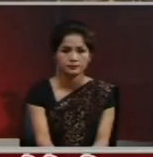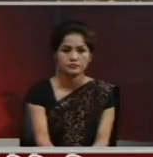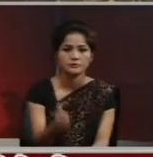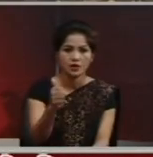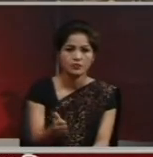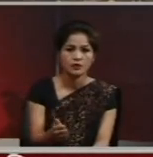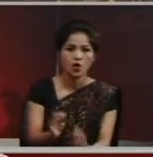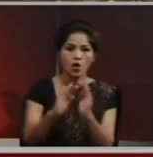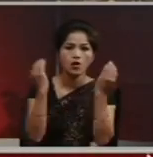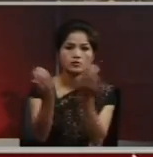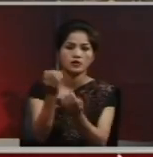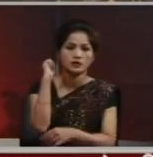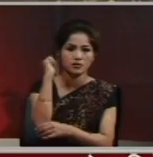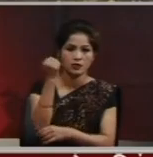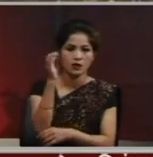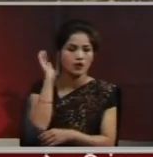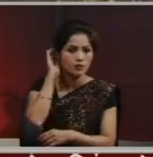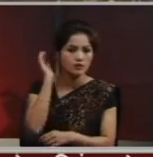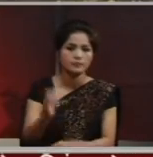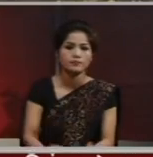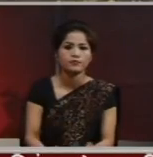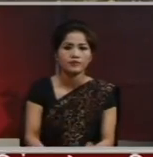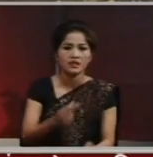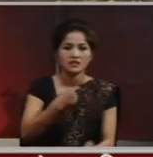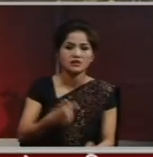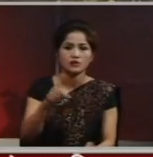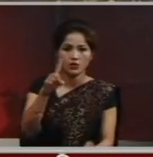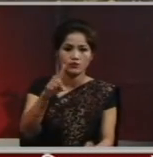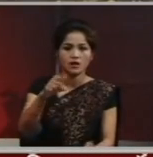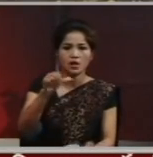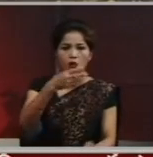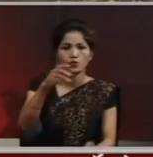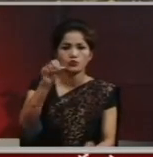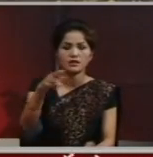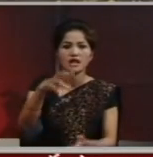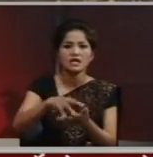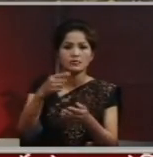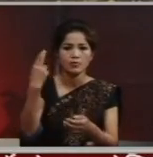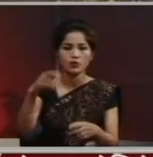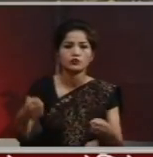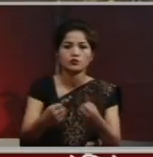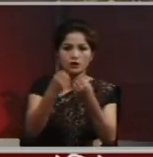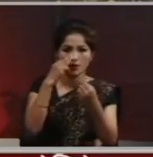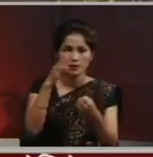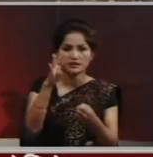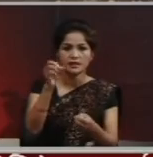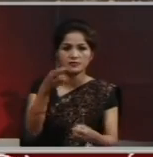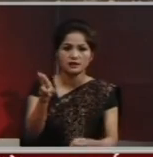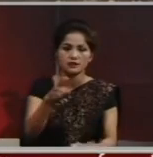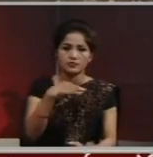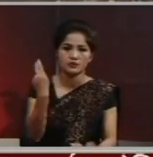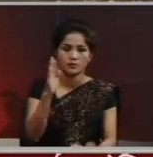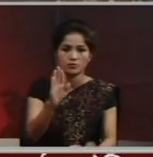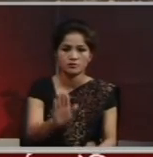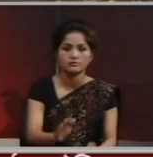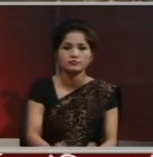अब अन्तर्राष्ट्रिय खबर। चीनको एक ऊर्जा केन्द्रमा भएको दुर्घटनामा 40 जनाले